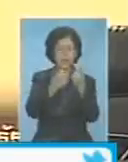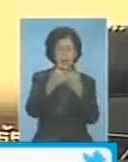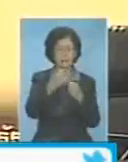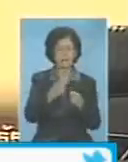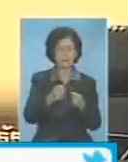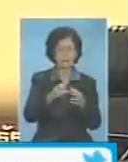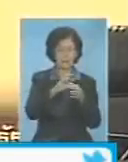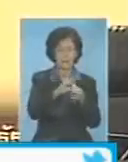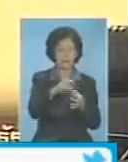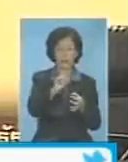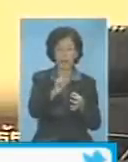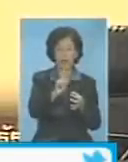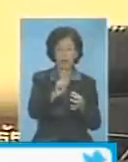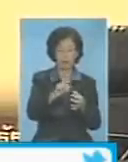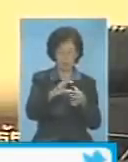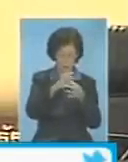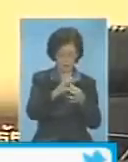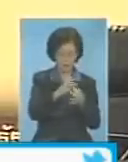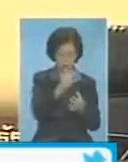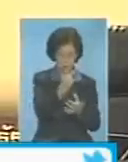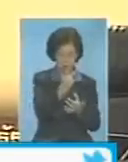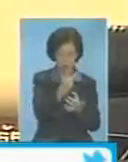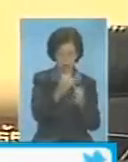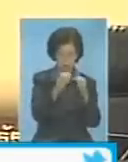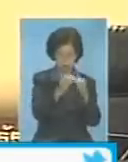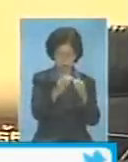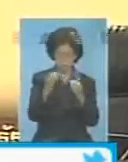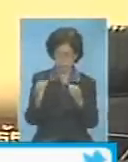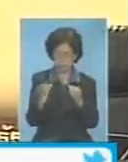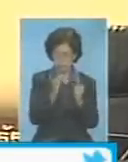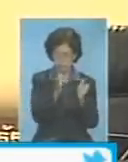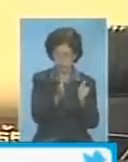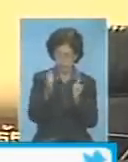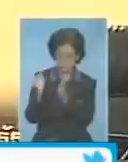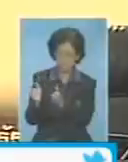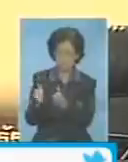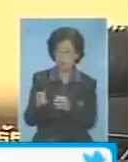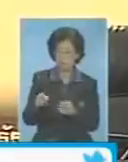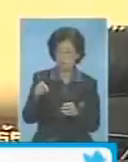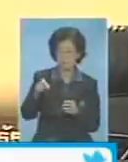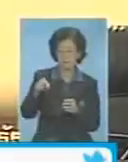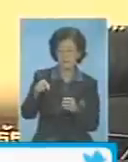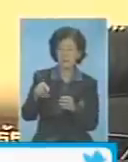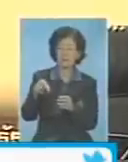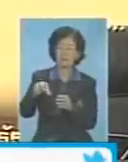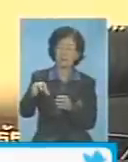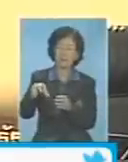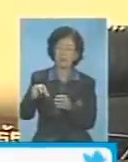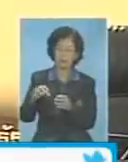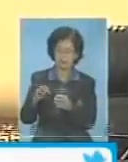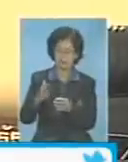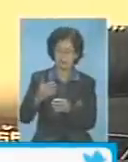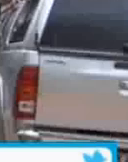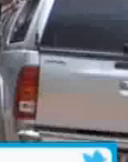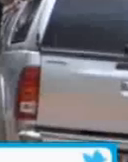นะครับซึ่งเรื่องนี้ทางผู้ว่าราชการจังหวัดปัตตานีนะครับคุณประมุขละมุนนะฮะวันนี้ก็มีการเชิญผู้นำท้องถิ่